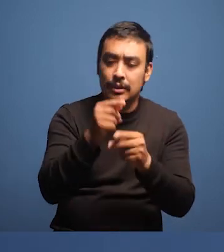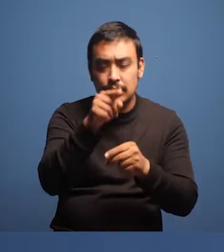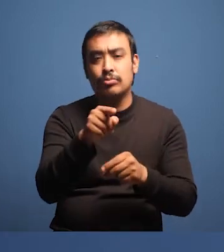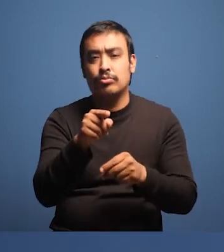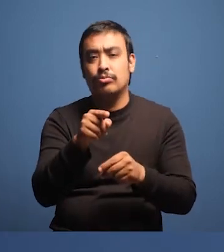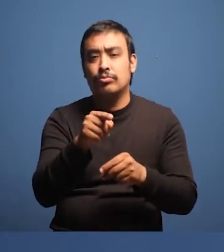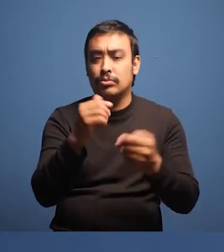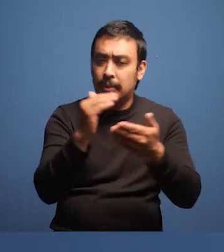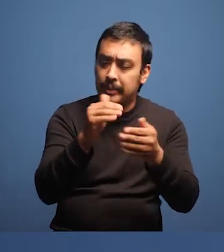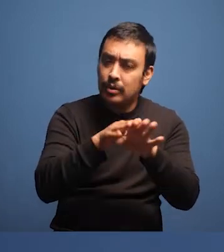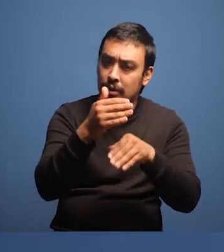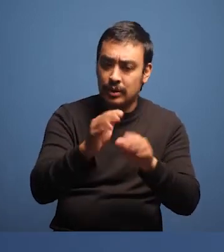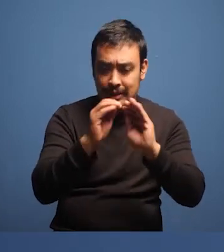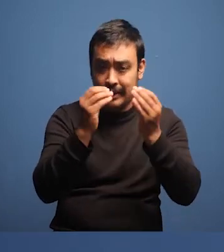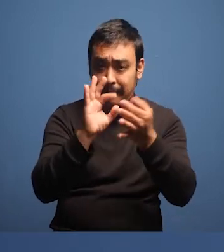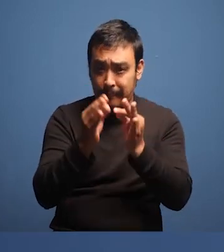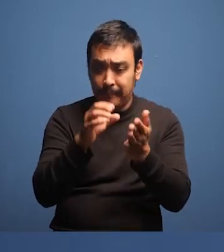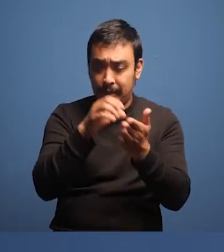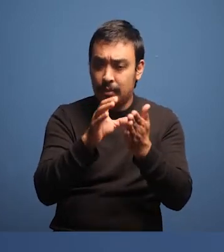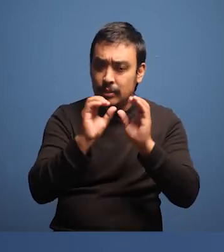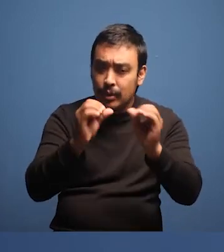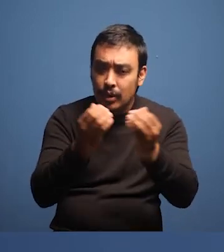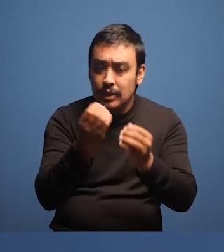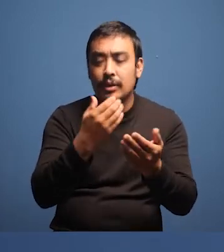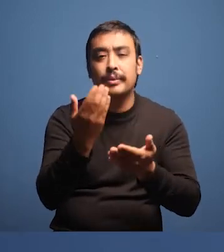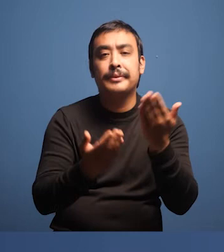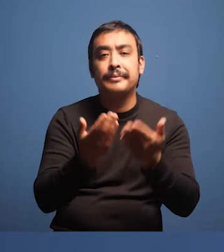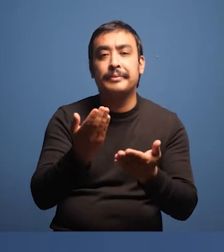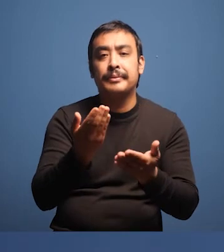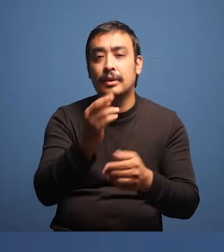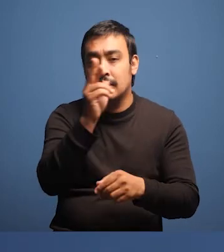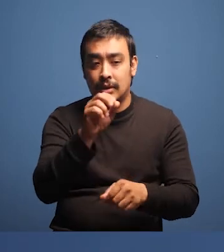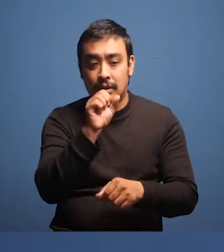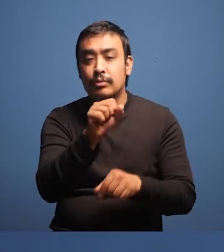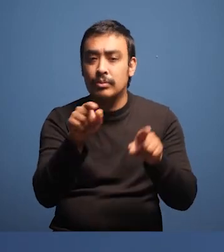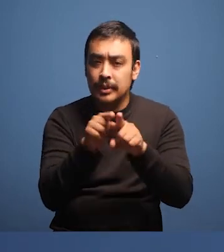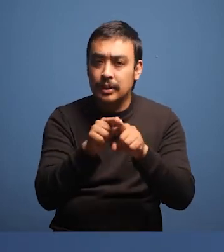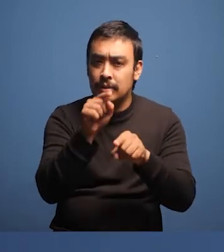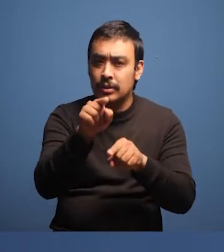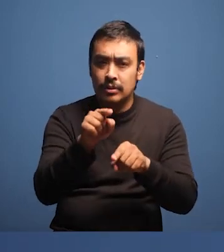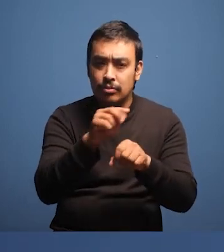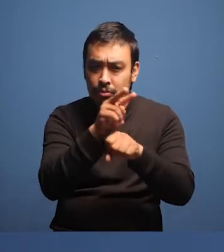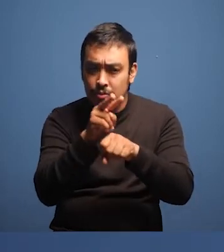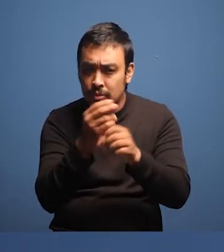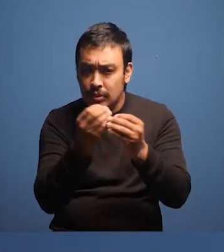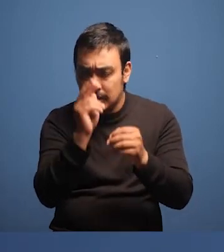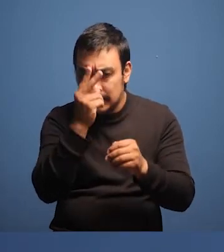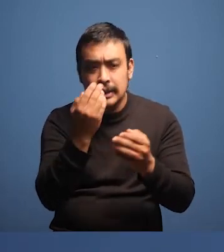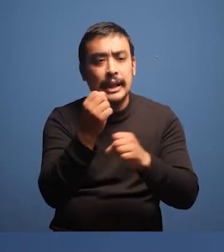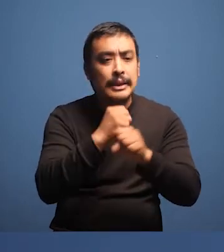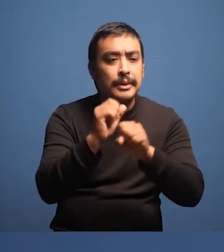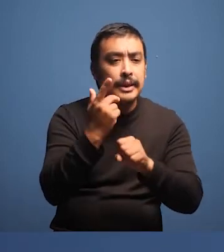एउटा बालबालिकालाई चाहिँ सोसियल मिडिया प्लेटफर्ममा युज गर्न दिनुहोला र उहाँहरूले चाहिँ त्यही पनि हजुरहरूले सुपरभाइज गरिरहनु के गरिरहेछ,